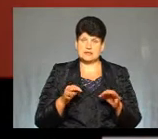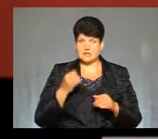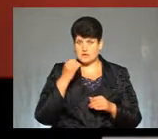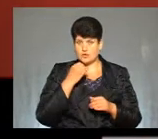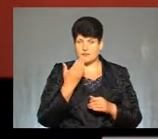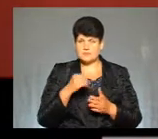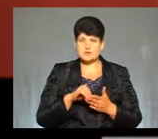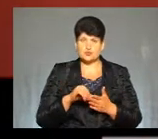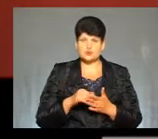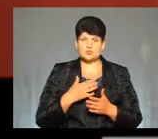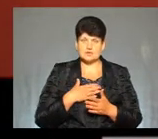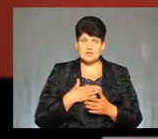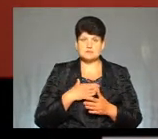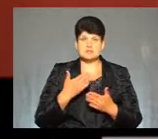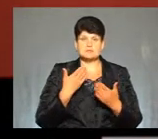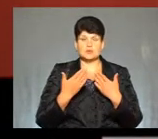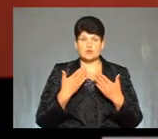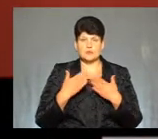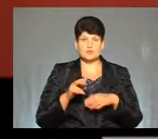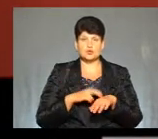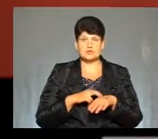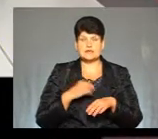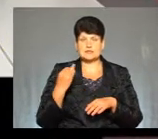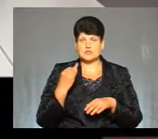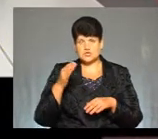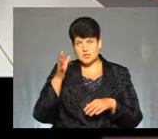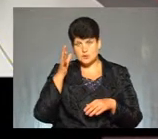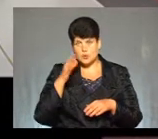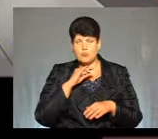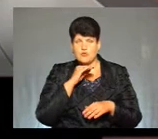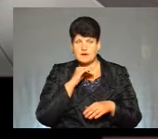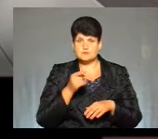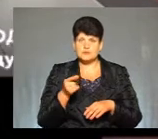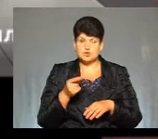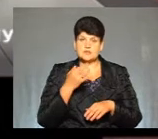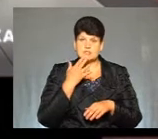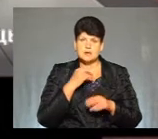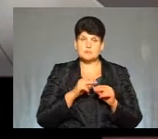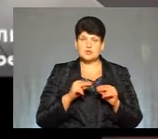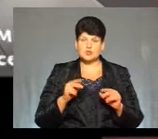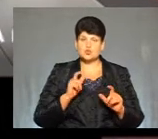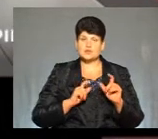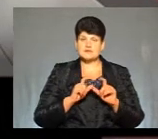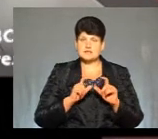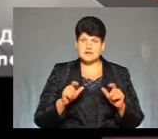участь у нашому ефірі. Нагадаю, що ми спілкувалися з доктором історичних наук, професором Тернопільського національного педагогічного